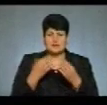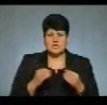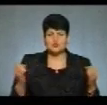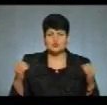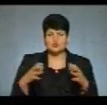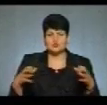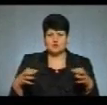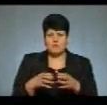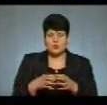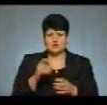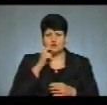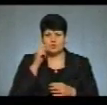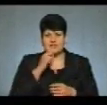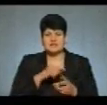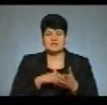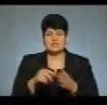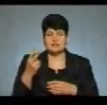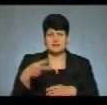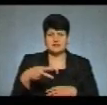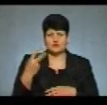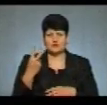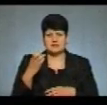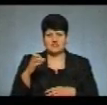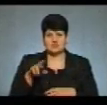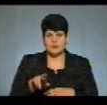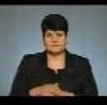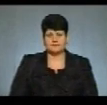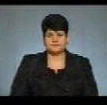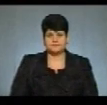завтра, 22 січня. Детальніше у сюжеті Каріни Борисевич.